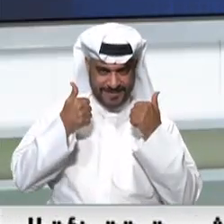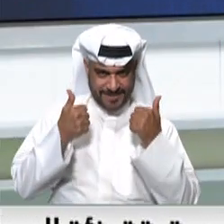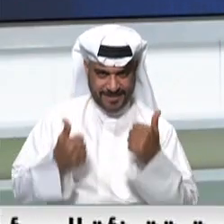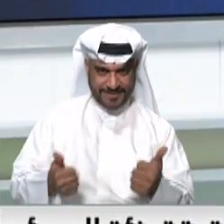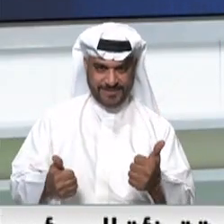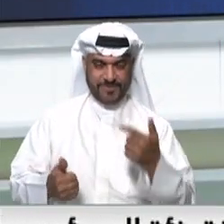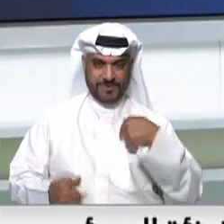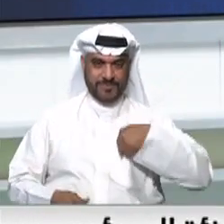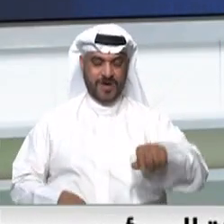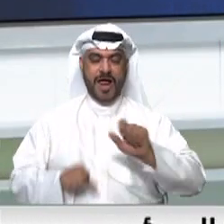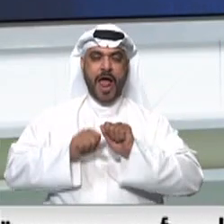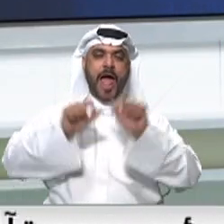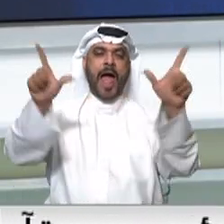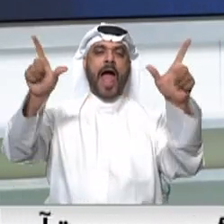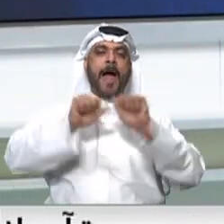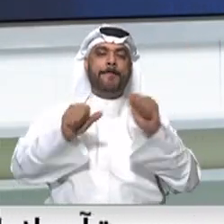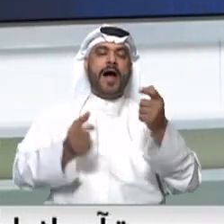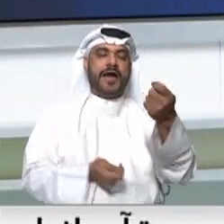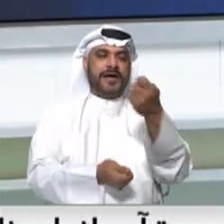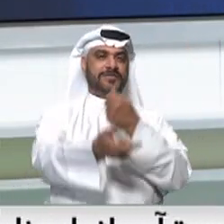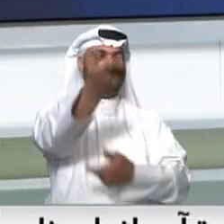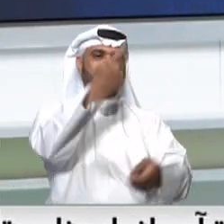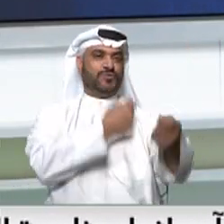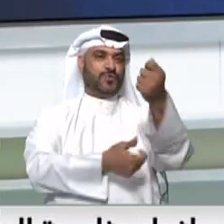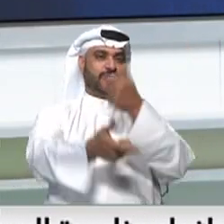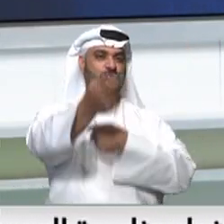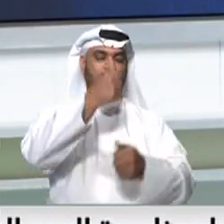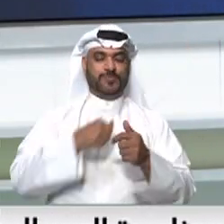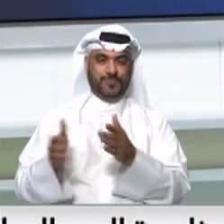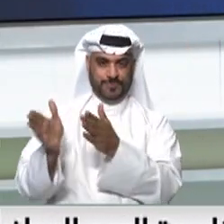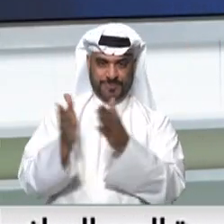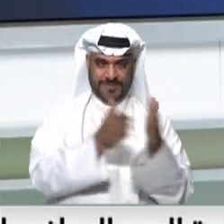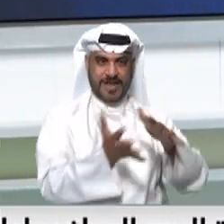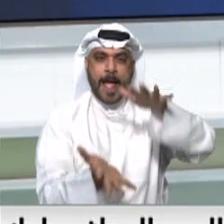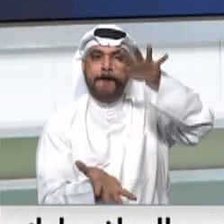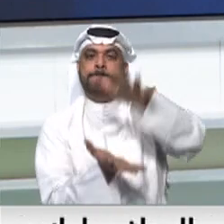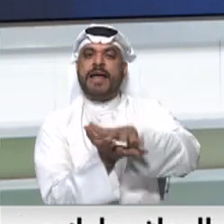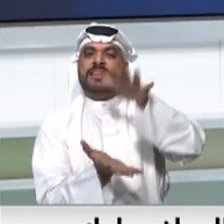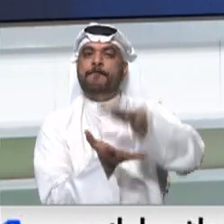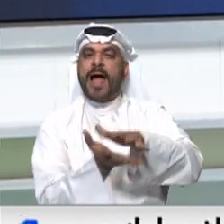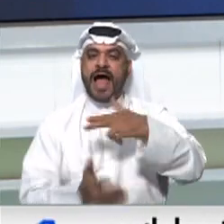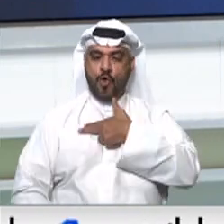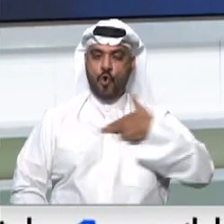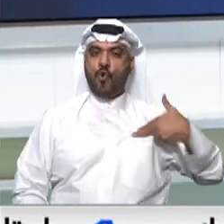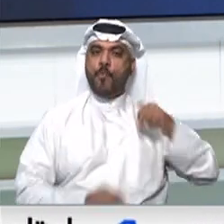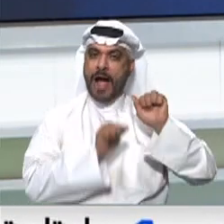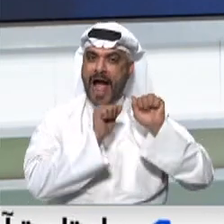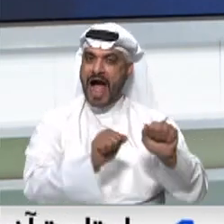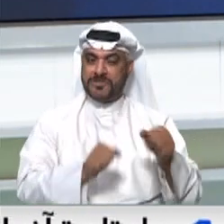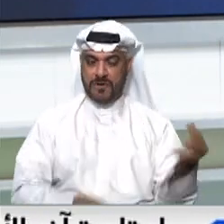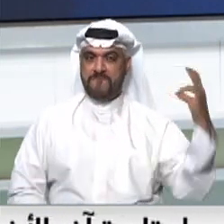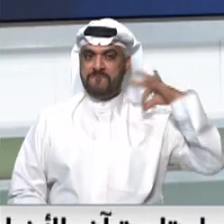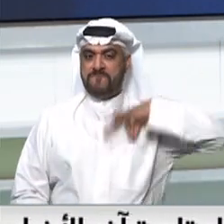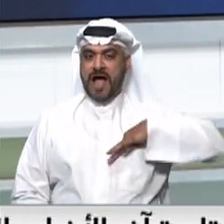حققت مطبعات الحكومه ايرادات غير مسبوقه في الربع الاول من السنه الماليه الحاليه